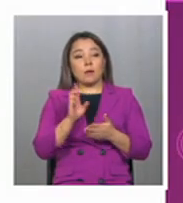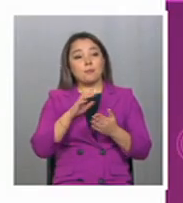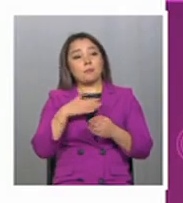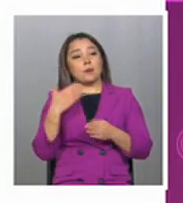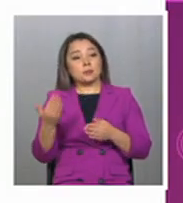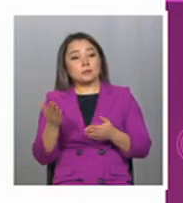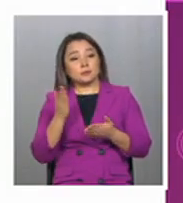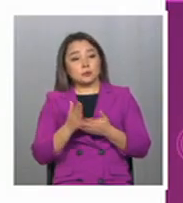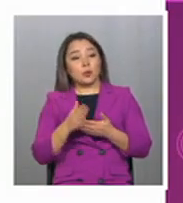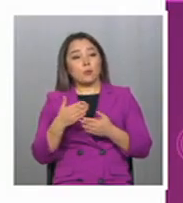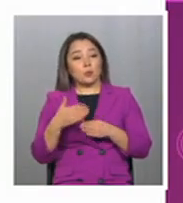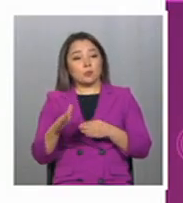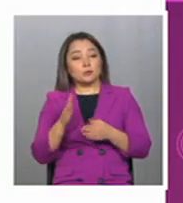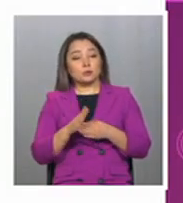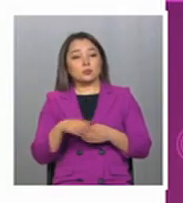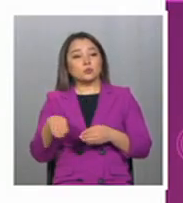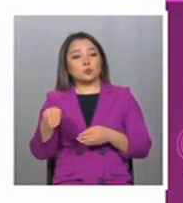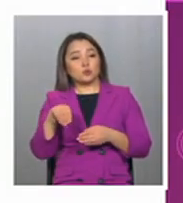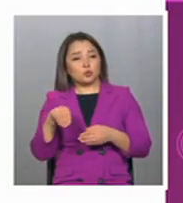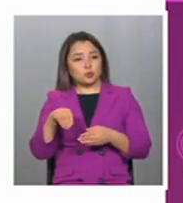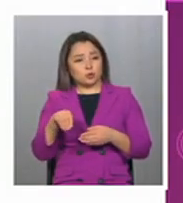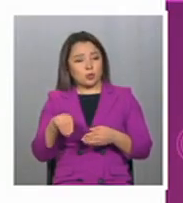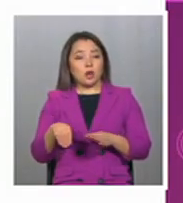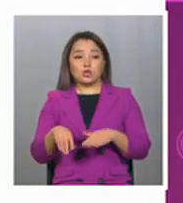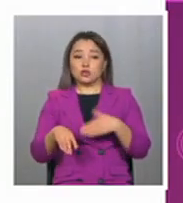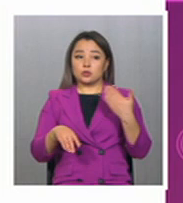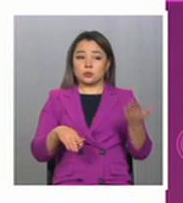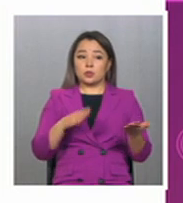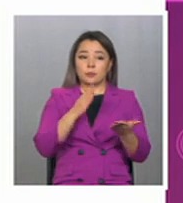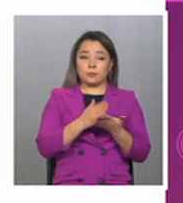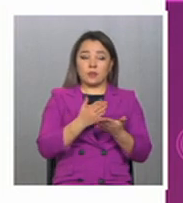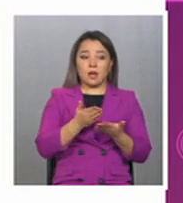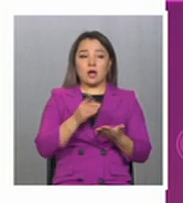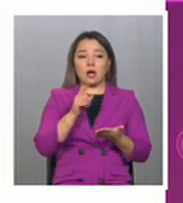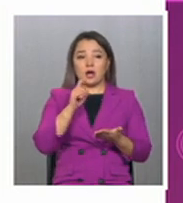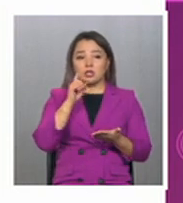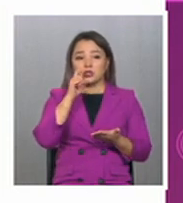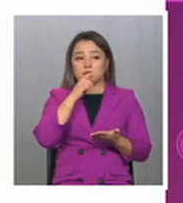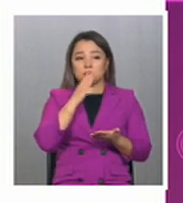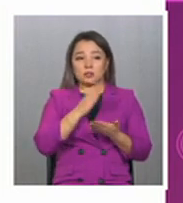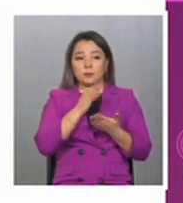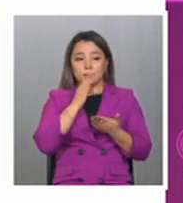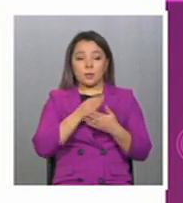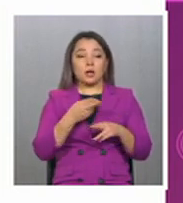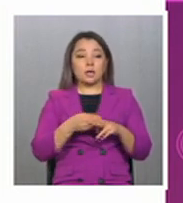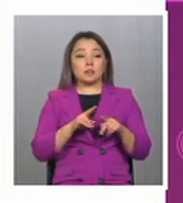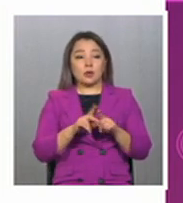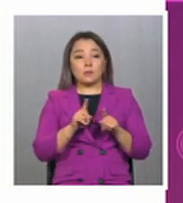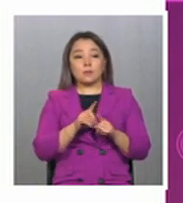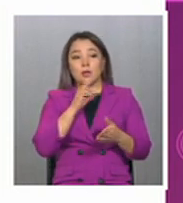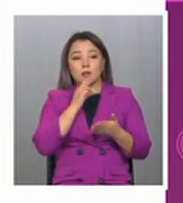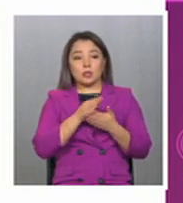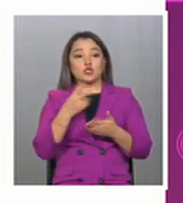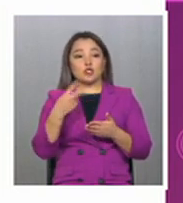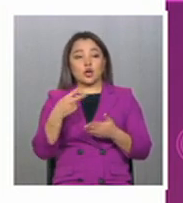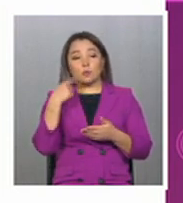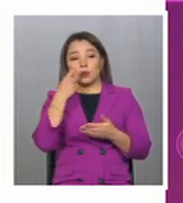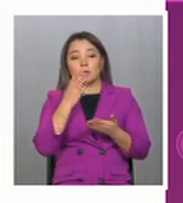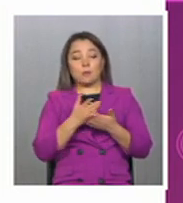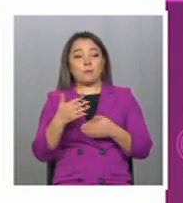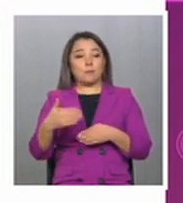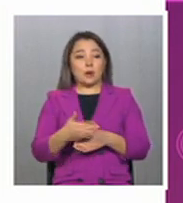бөлігінің суы тұщы, ал шығыс жақ бөлігі ашы. Көлде балықтың 20 түрі,